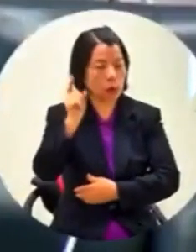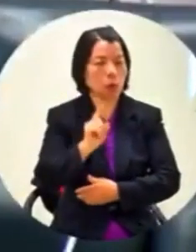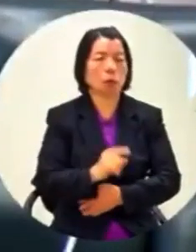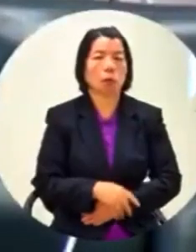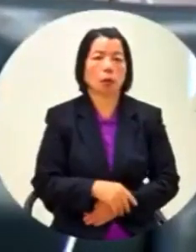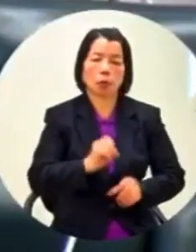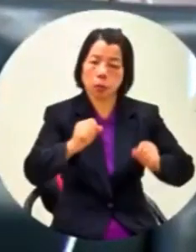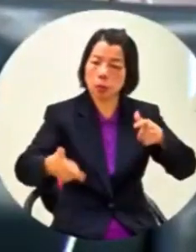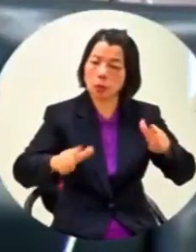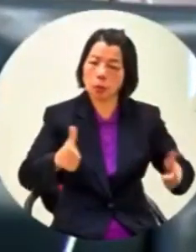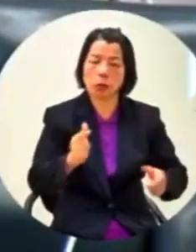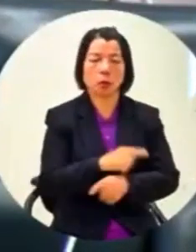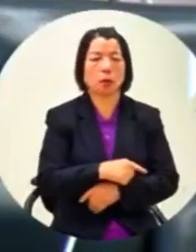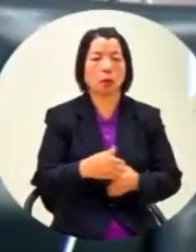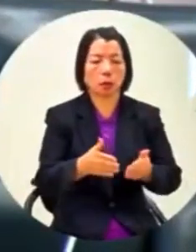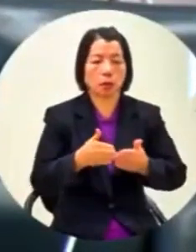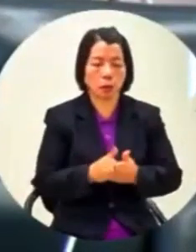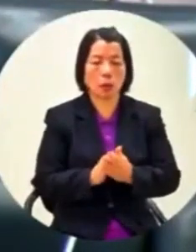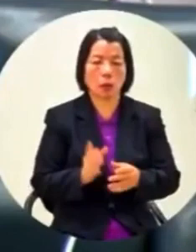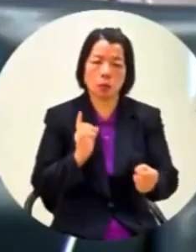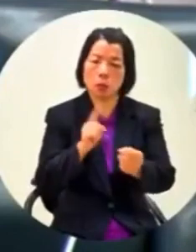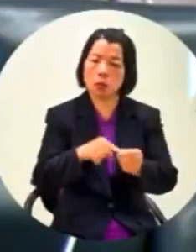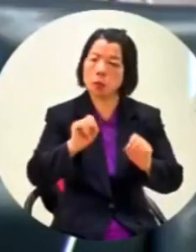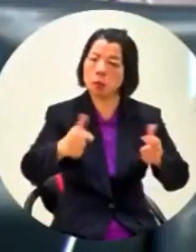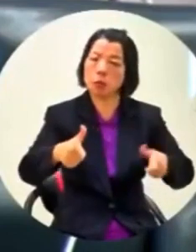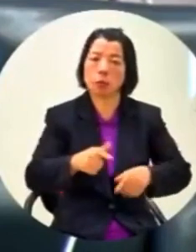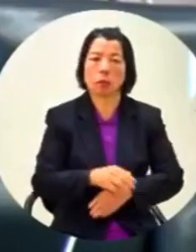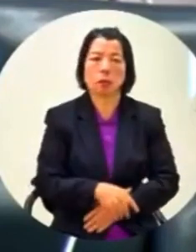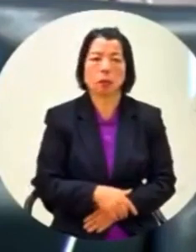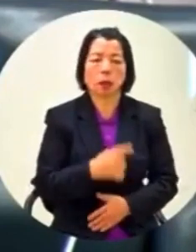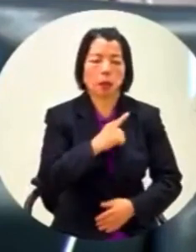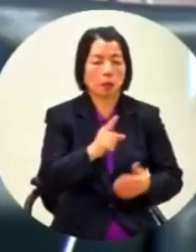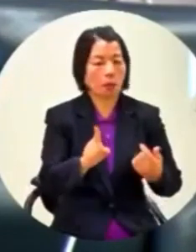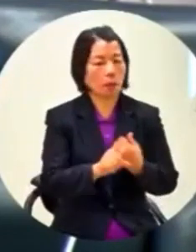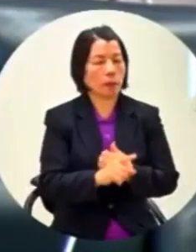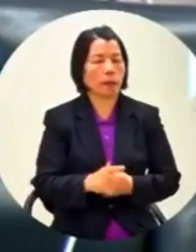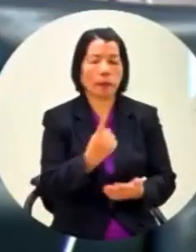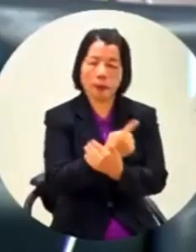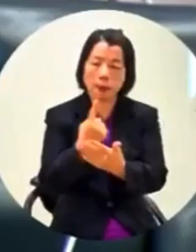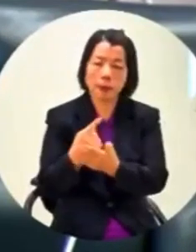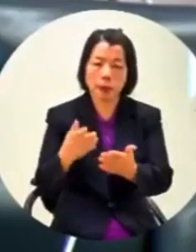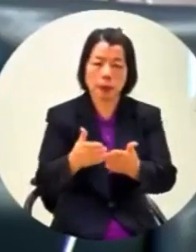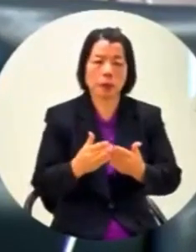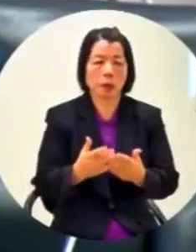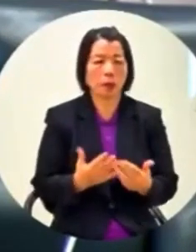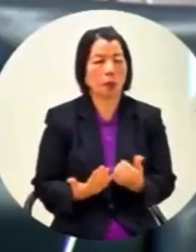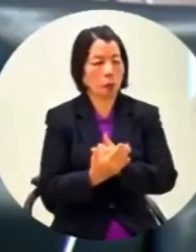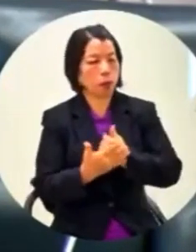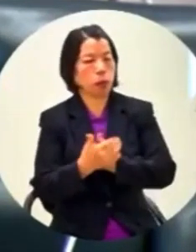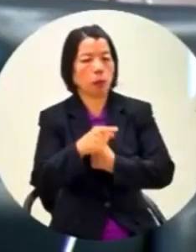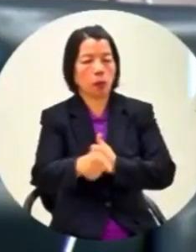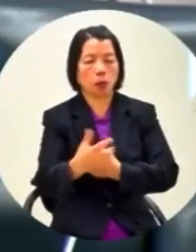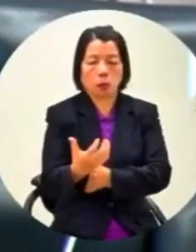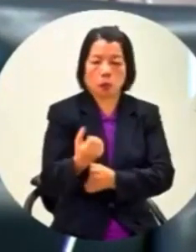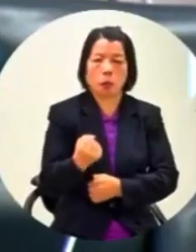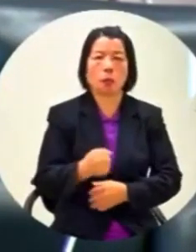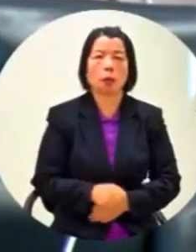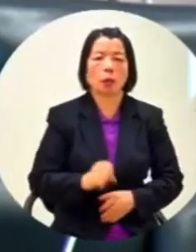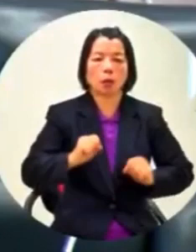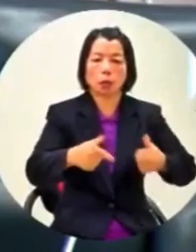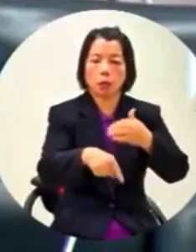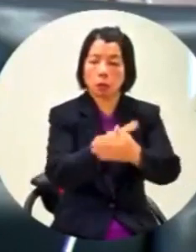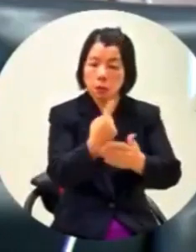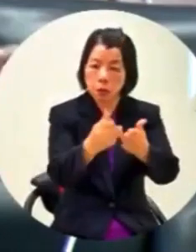的背景，但是我们应该彼此捍卫彼此发言跟质询的权利，而不是动用表